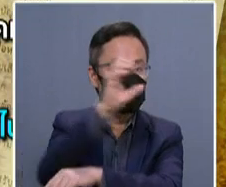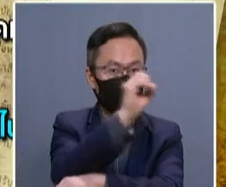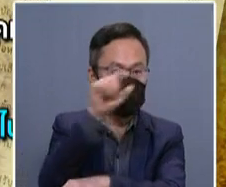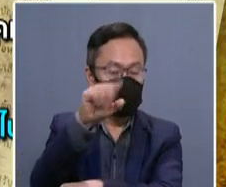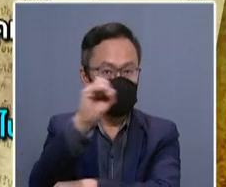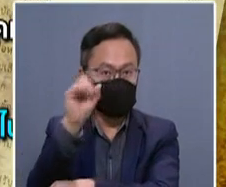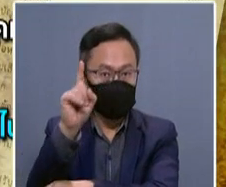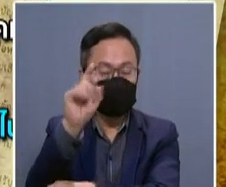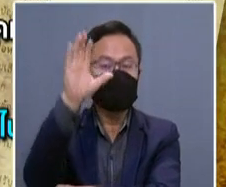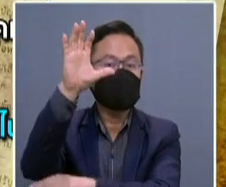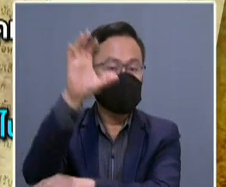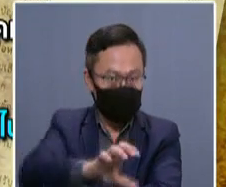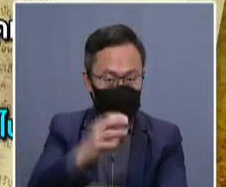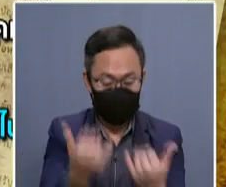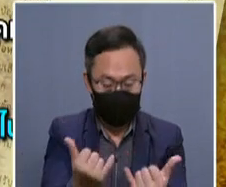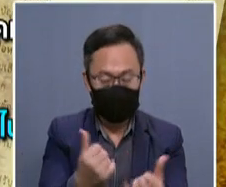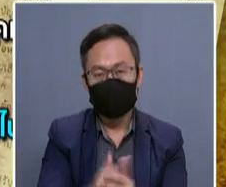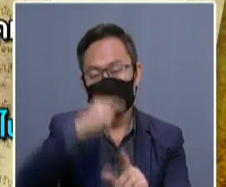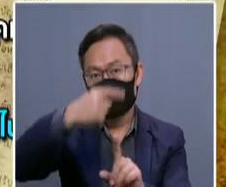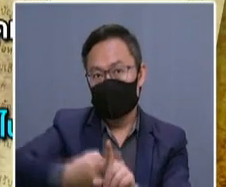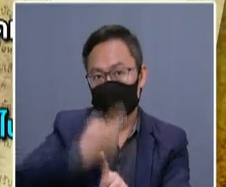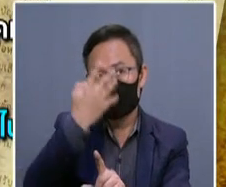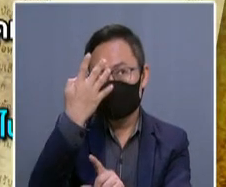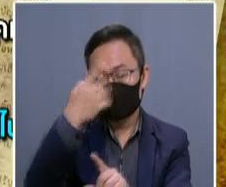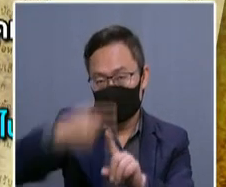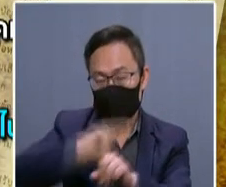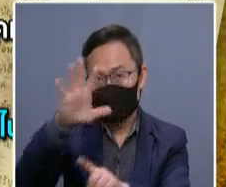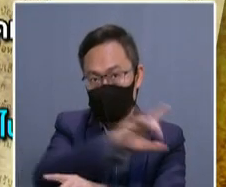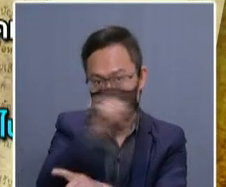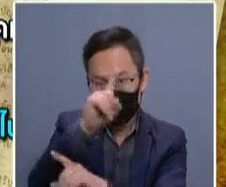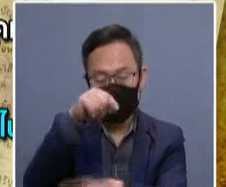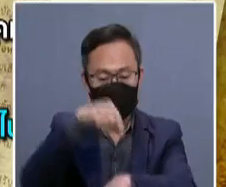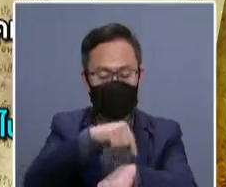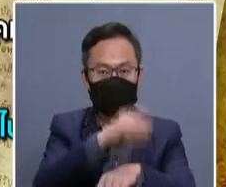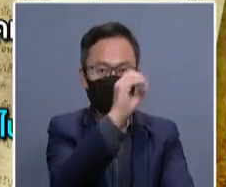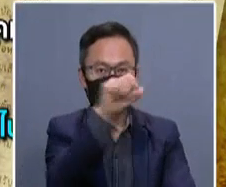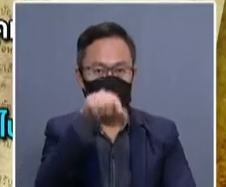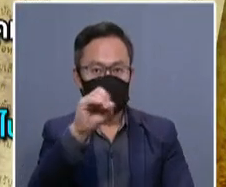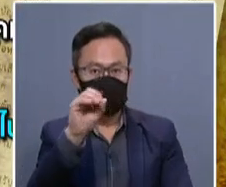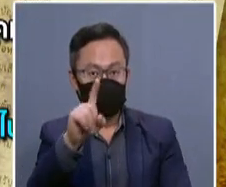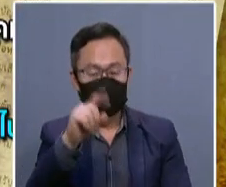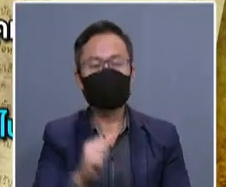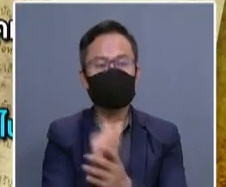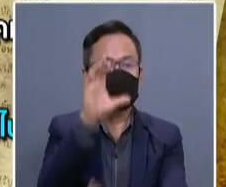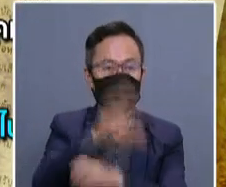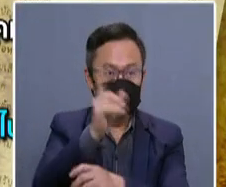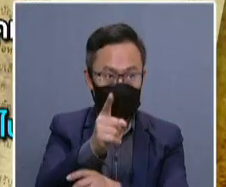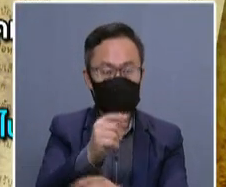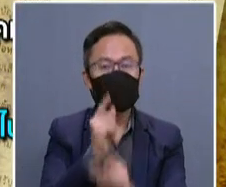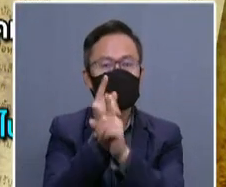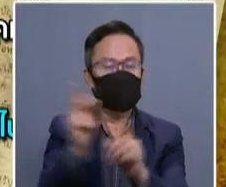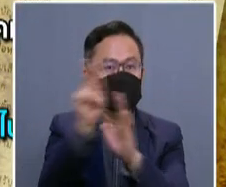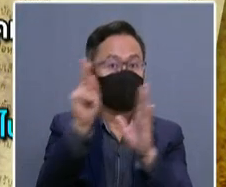ลงในเว็บไซต์ราชกิจจานุเบกษาในการเผยแพร่ข้อกำหนดออกตามความมาตรา9แห่งพระราชกำหนดการบริหารราชการในส